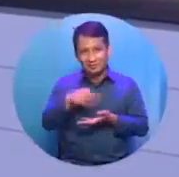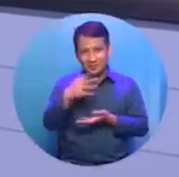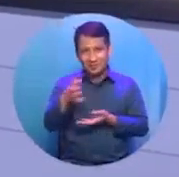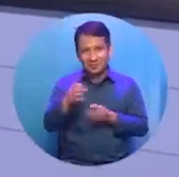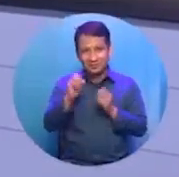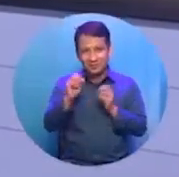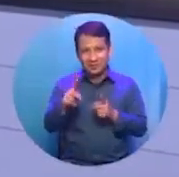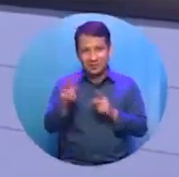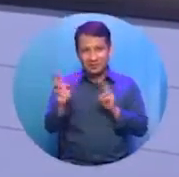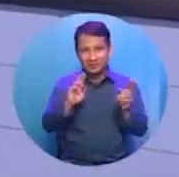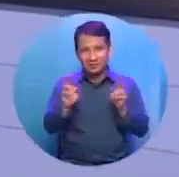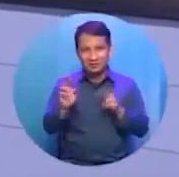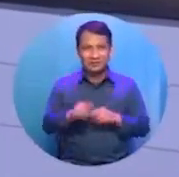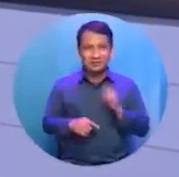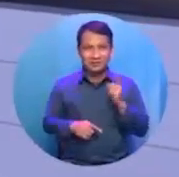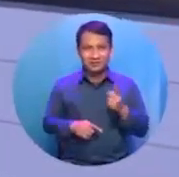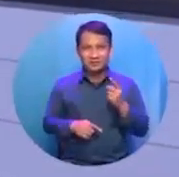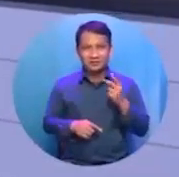Okay, ready?